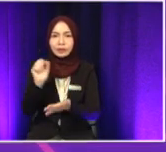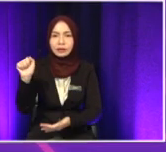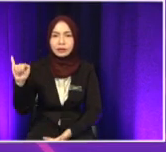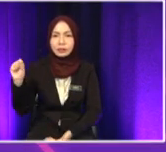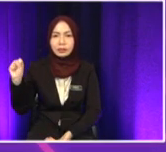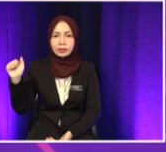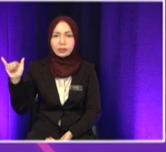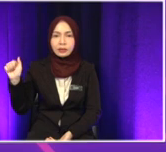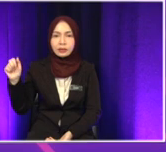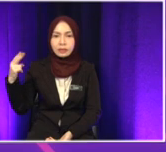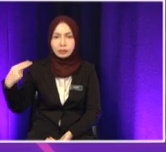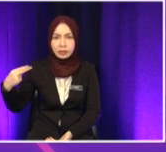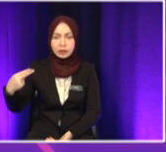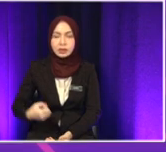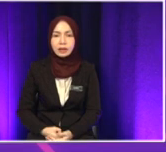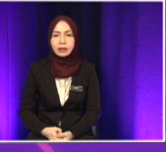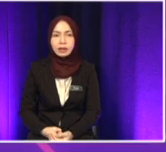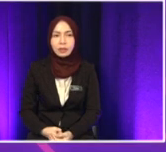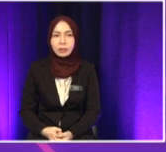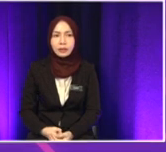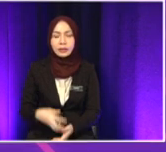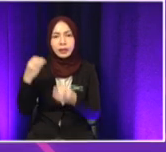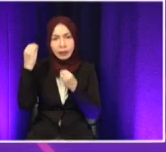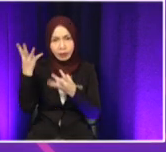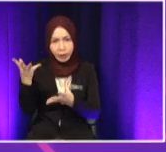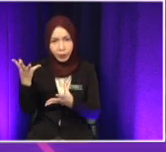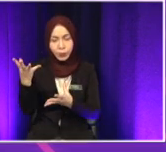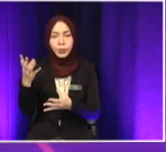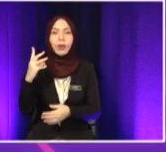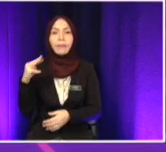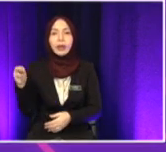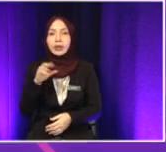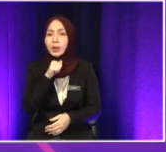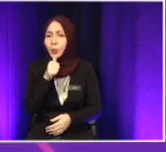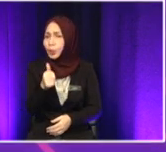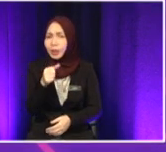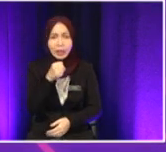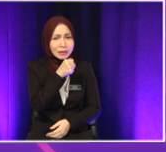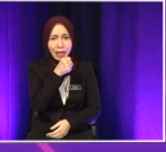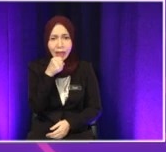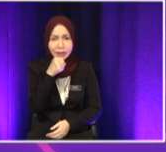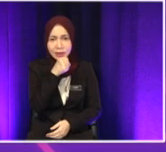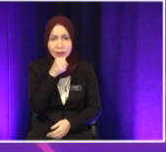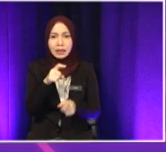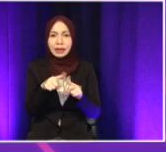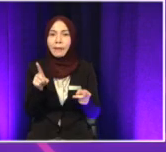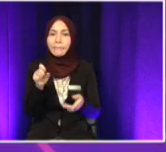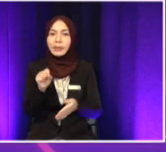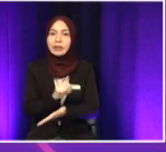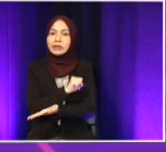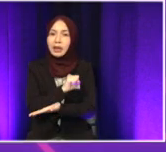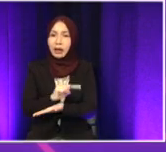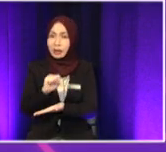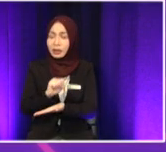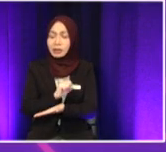sebenarnya mereka berdua bukanlah menyanyi Abu Bakar radhiallahu Anhu berkata bantulah ada nyanyi syaiton